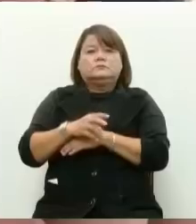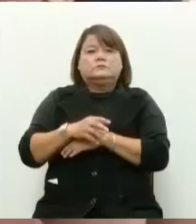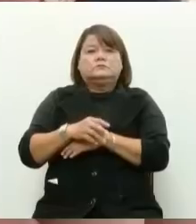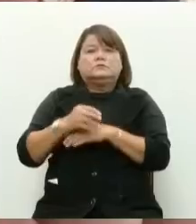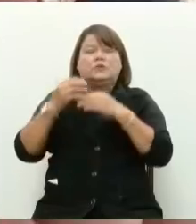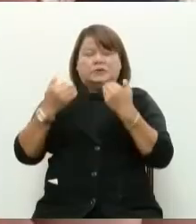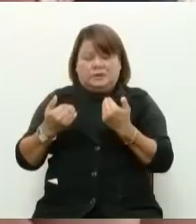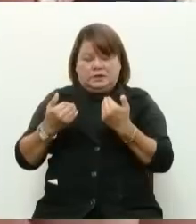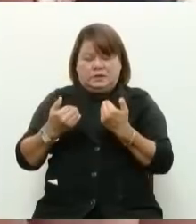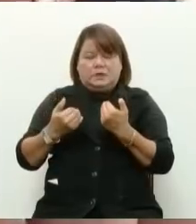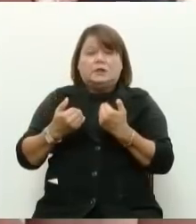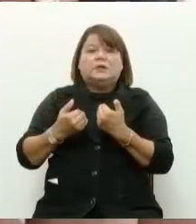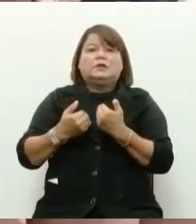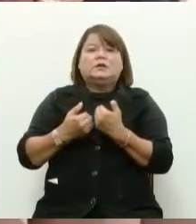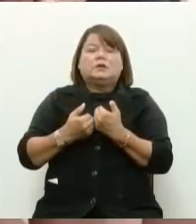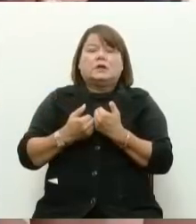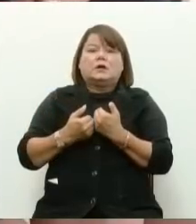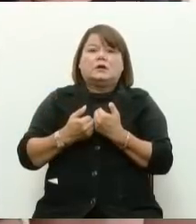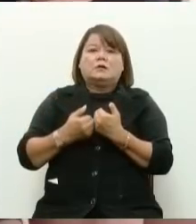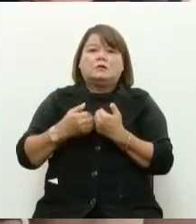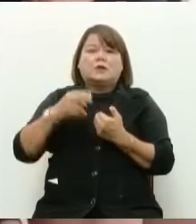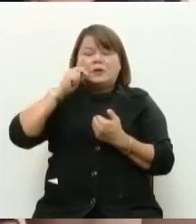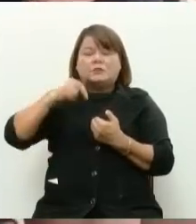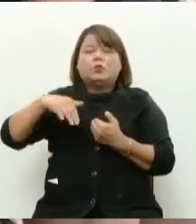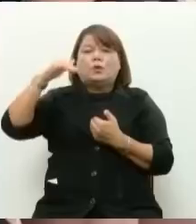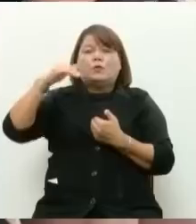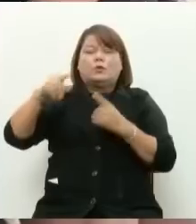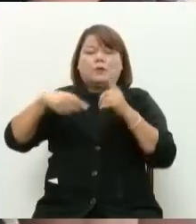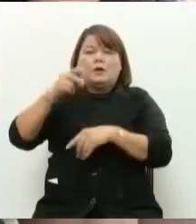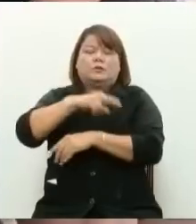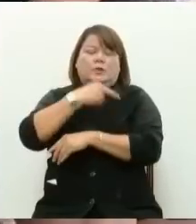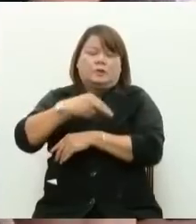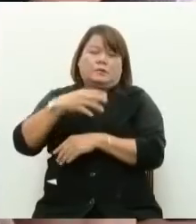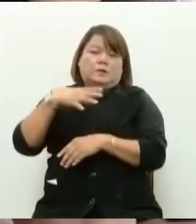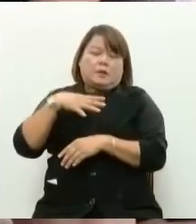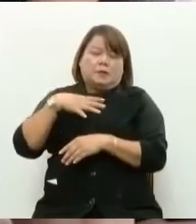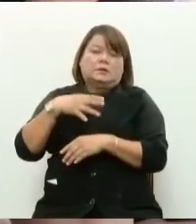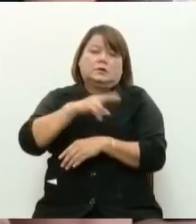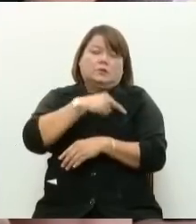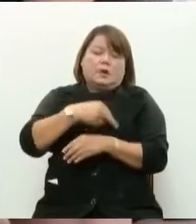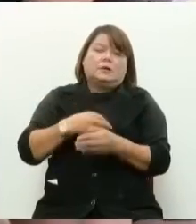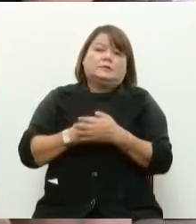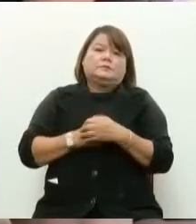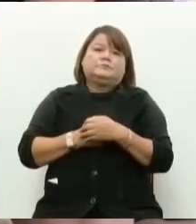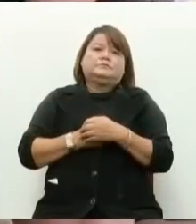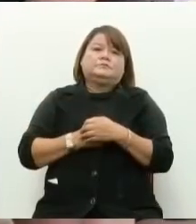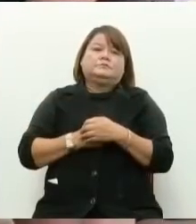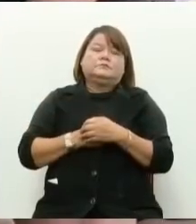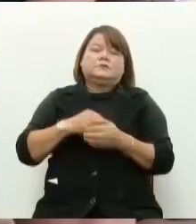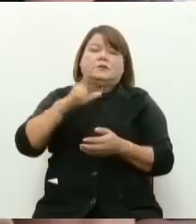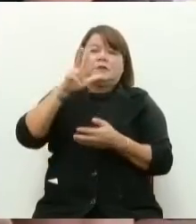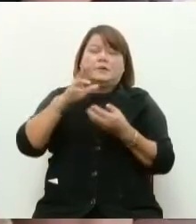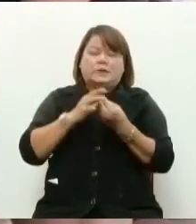มก็เอากลับไปโรงพยาบาลหนองบัวระเวอีกค่ะก็ไปพักอยู่ที่โรงพยาบาลหนองบัวระเวอีกก็เกือบ3อาทิต